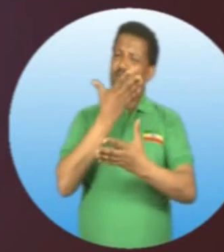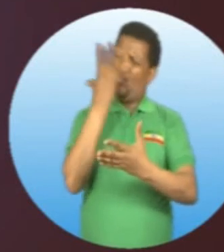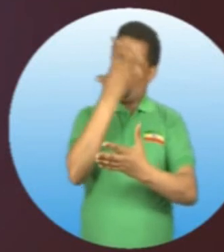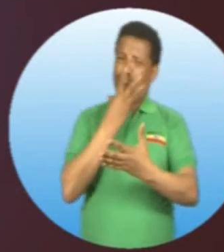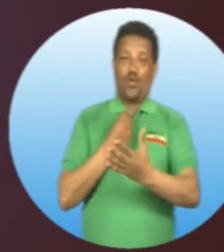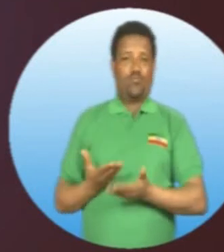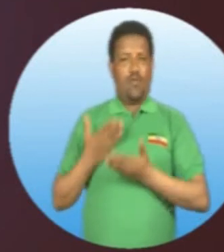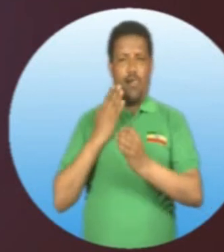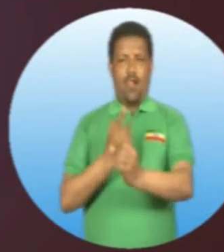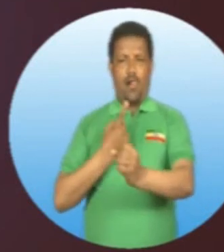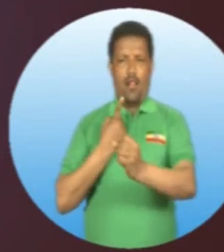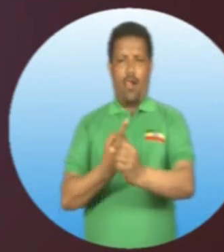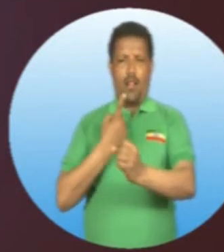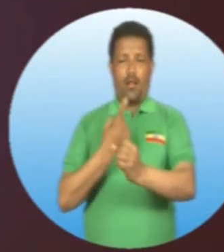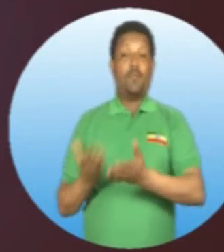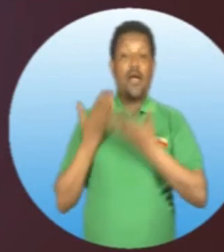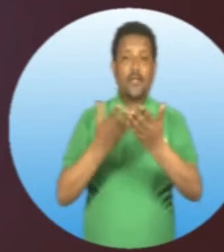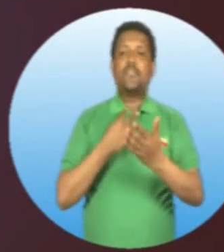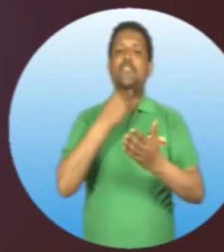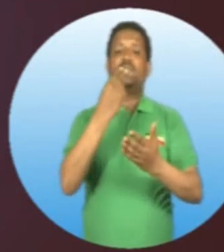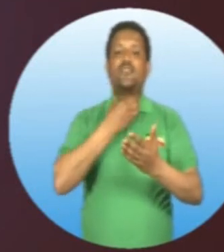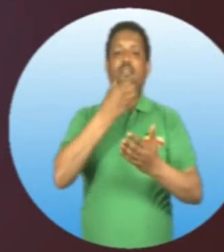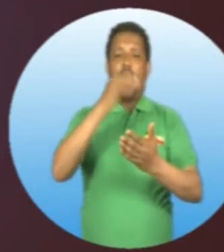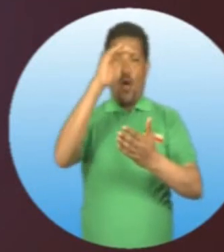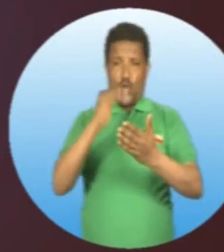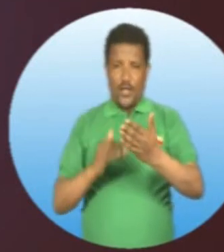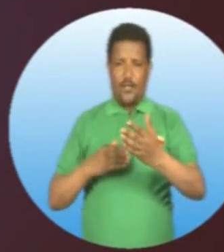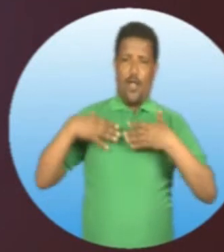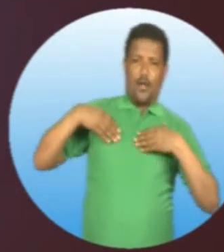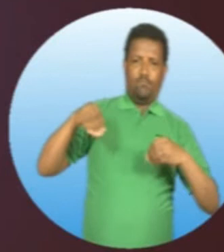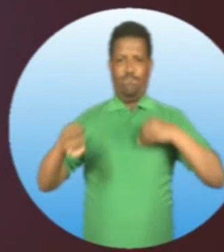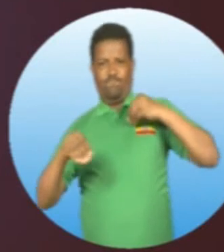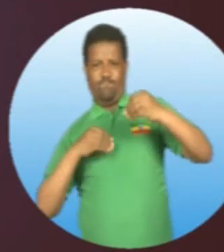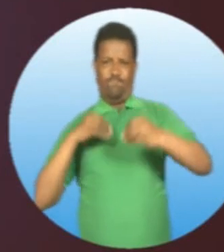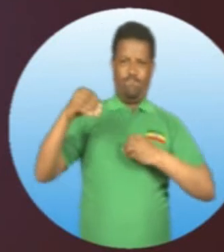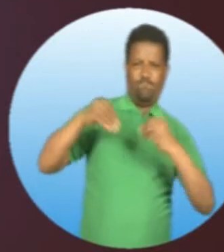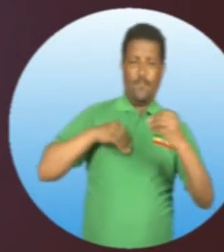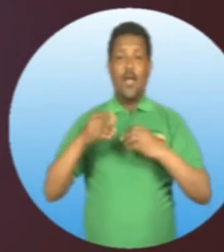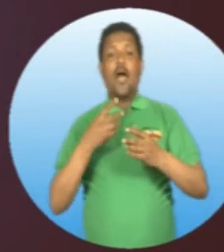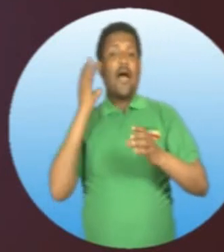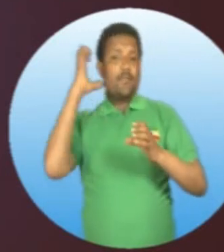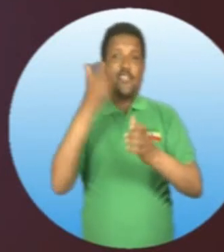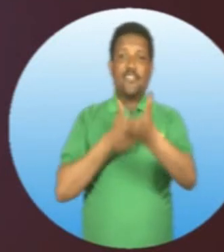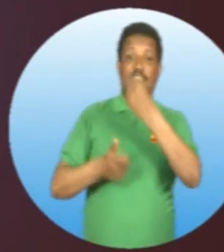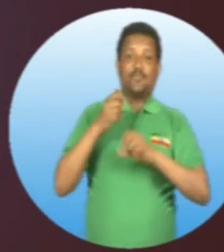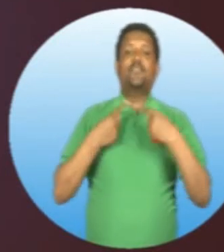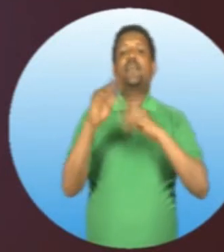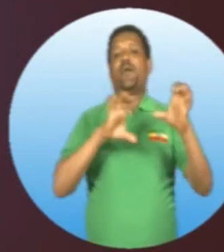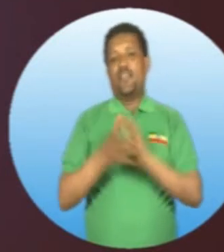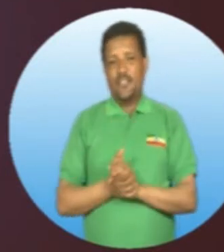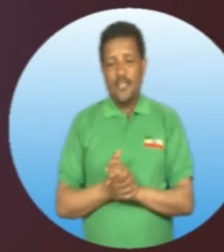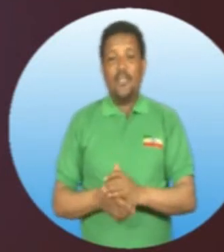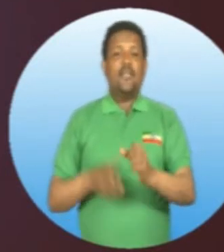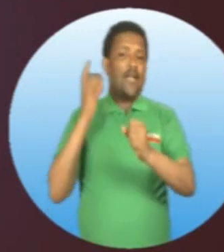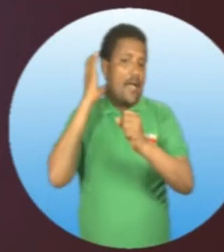ሳቢ አድርጎ ማቅረብ፣ የድምጽ አወራረድና የአካል እንቅስቃሴ አድማጭን እንዲስብ ጥረት